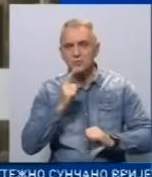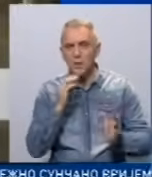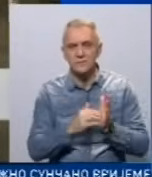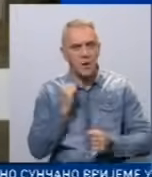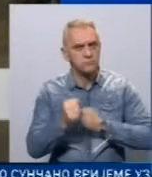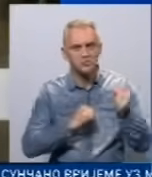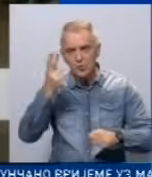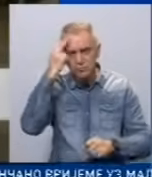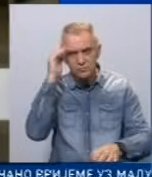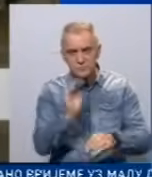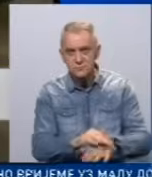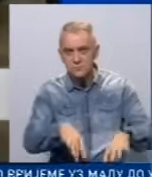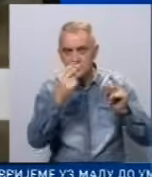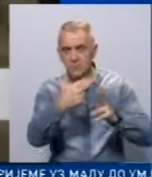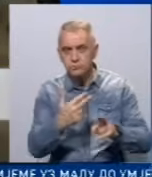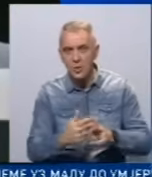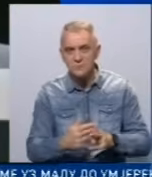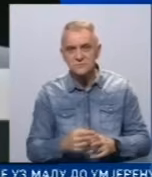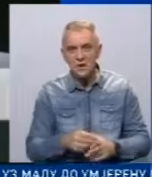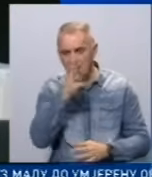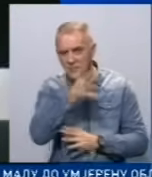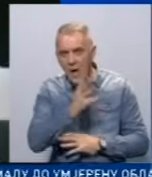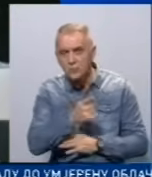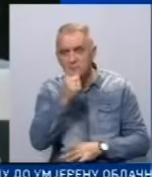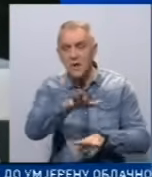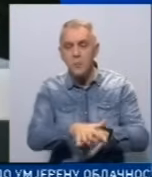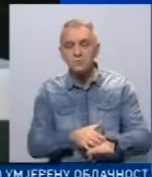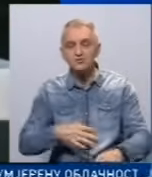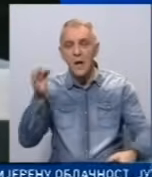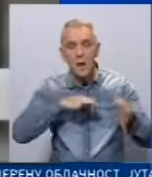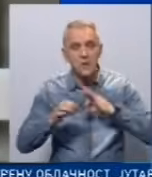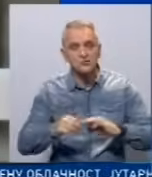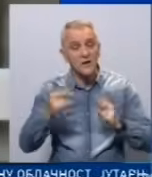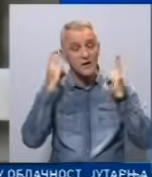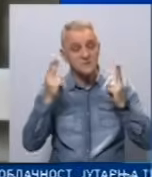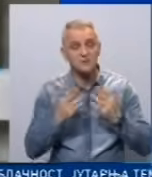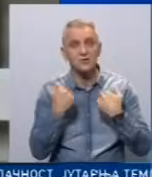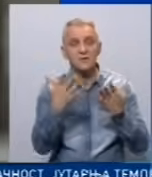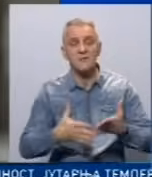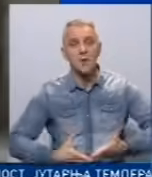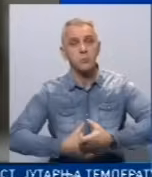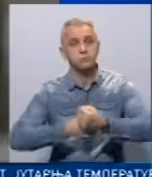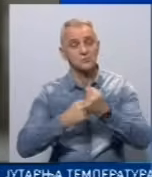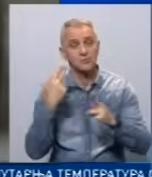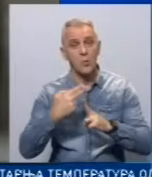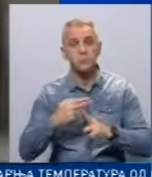brže prepoznavanje simptoma, uspostavu dijagnoze i početak liječenja, kao i značaj pružanja podrške